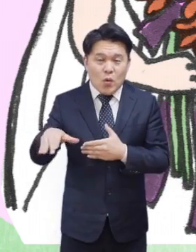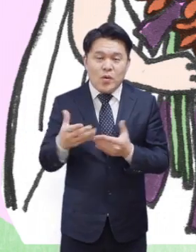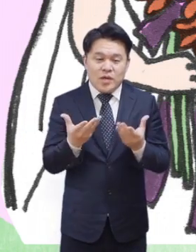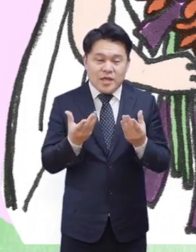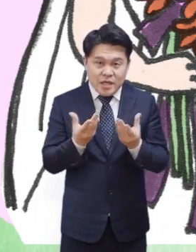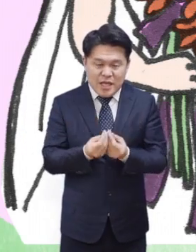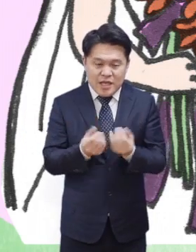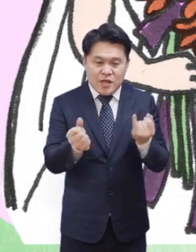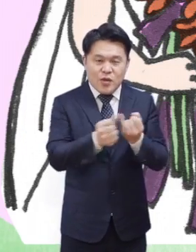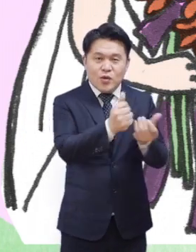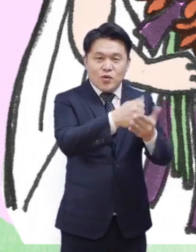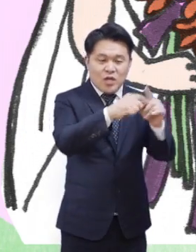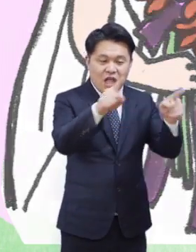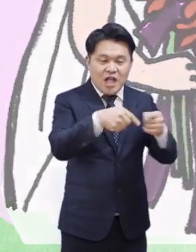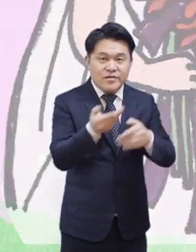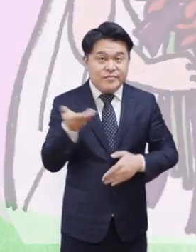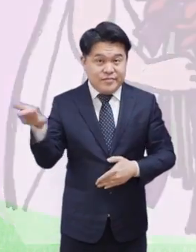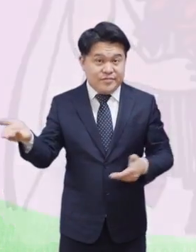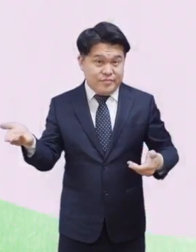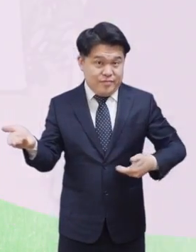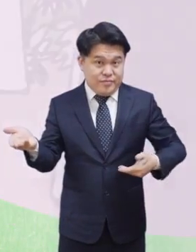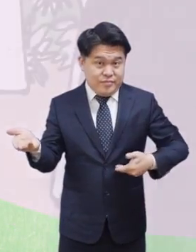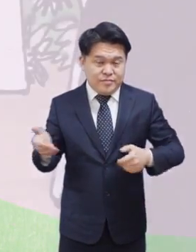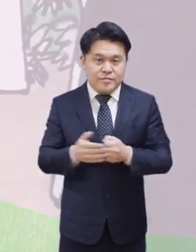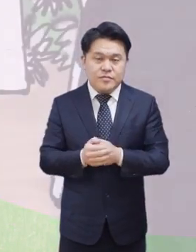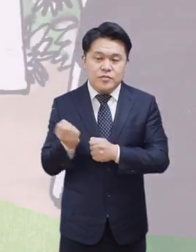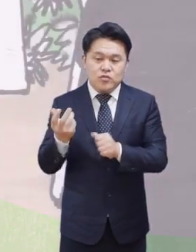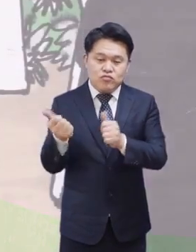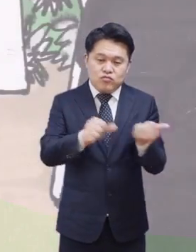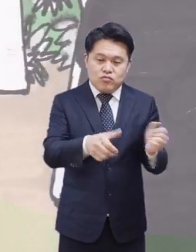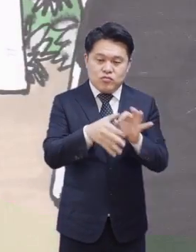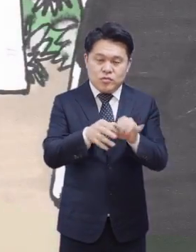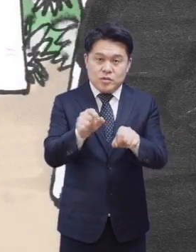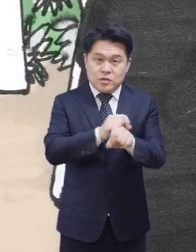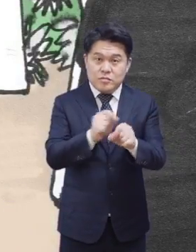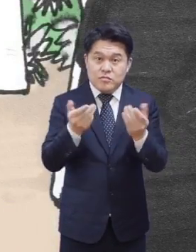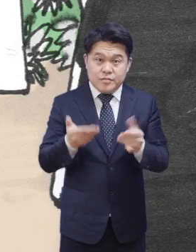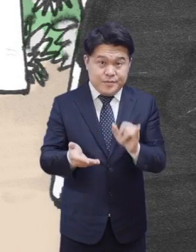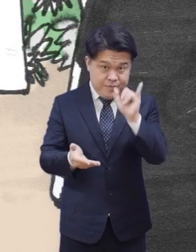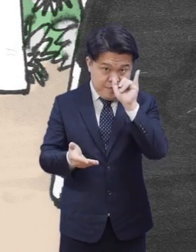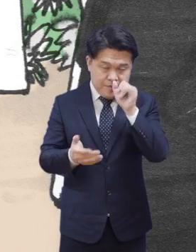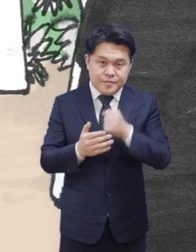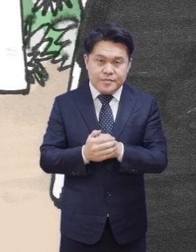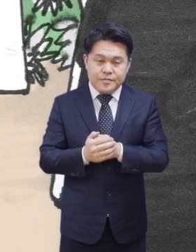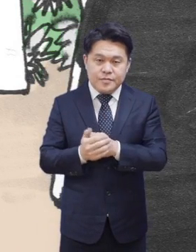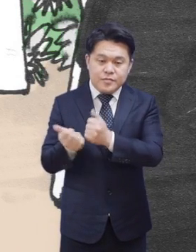직장에 결혼 청첩장을 내야 합니다. 다음은 사망에 관한 특별